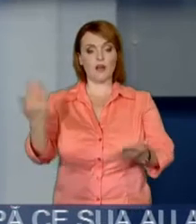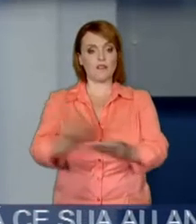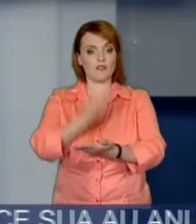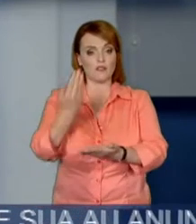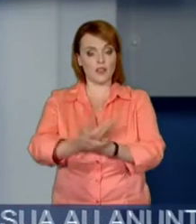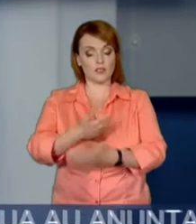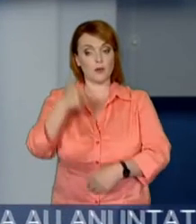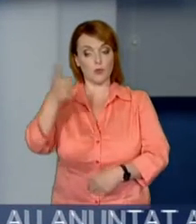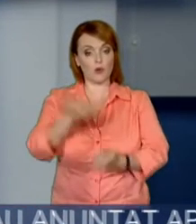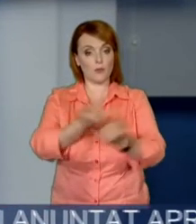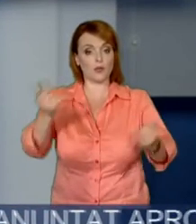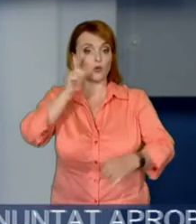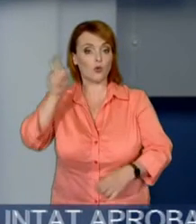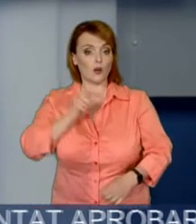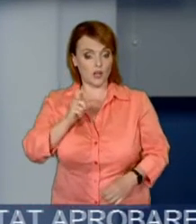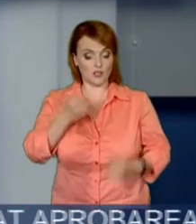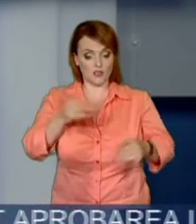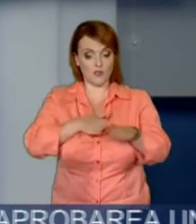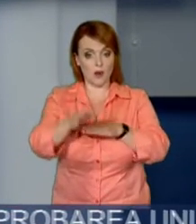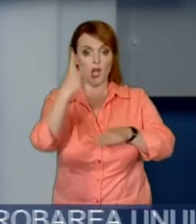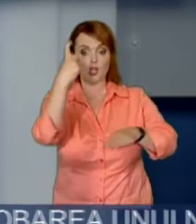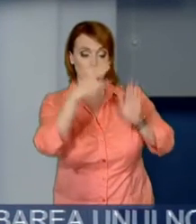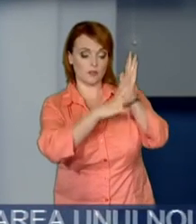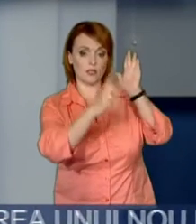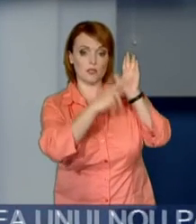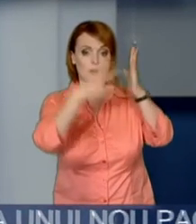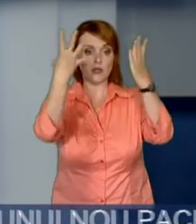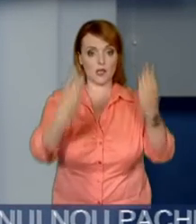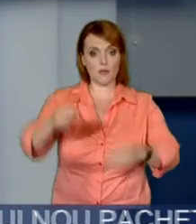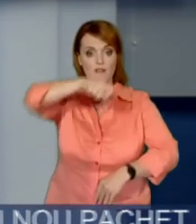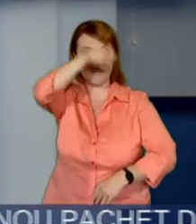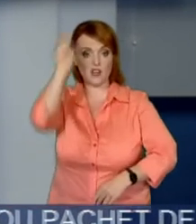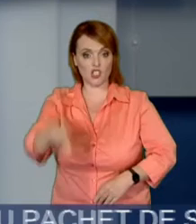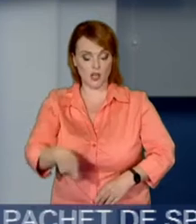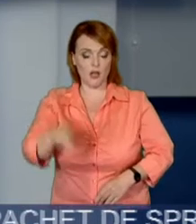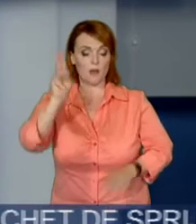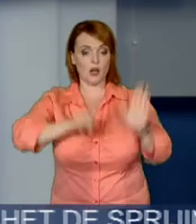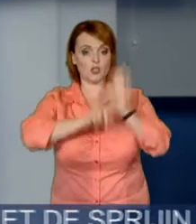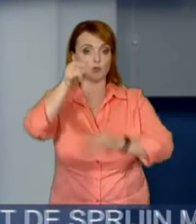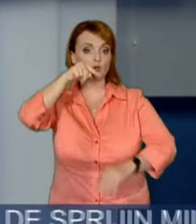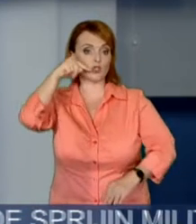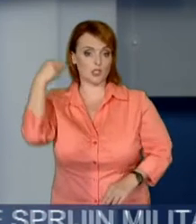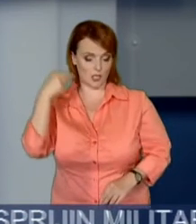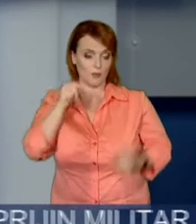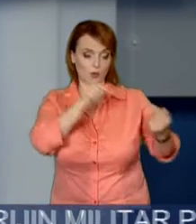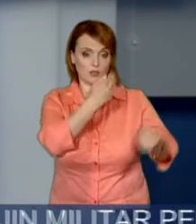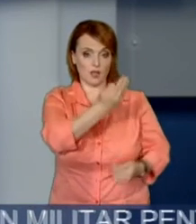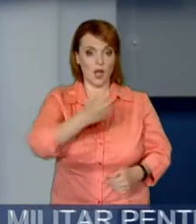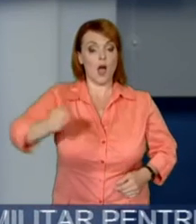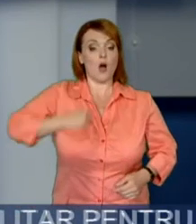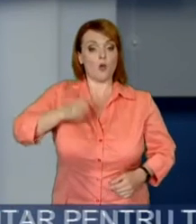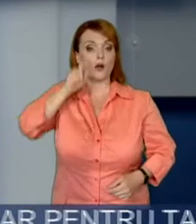O veste promițătoare pentru Ucraina în cea de-a 197-a zi a războiului declanșat de Rusia în țara vecină. Trupele ucrainene